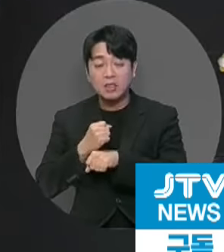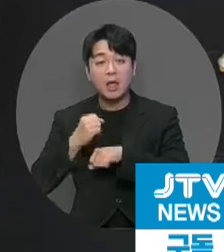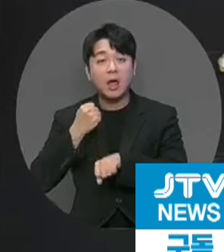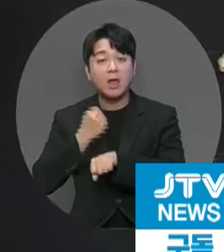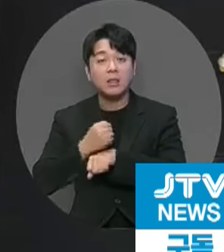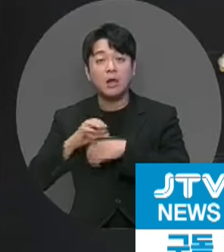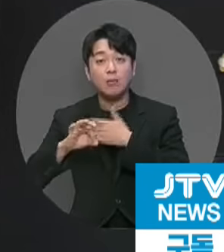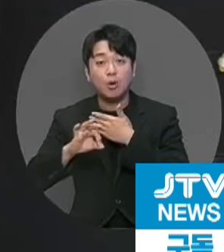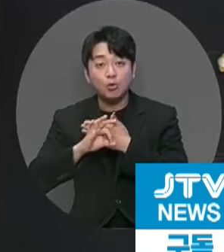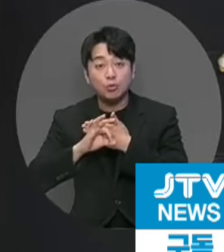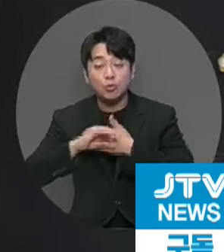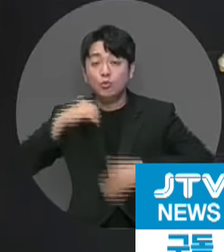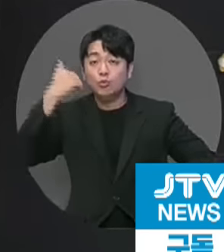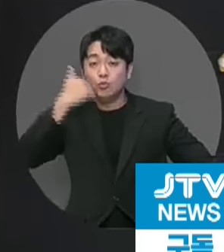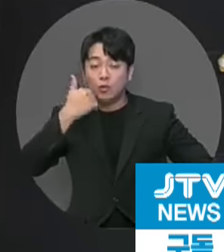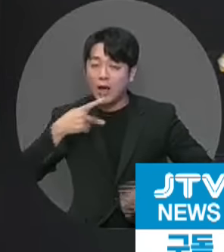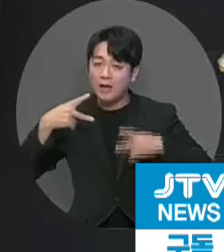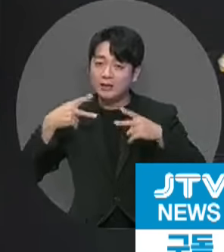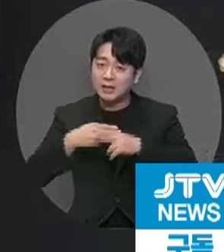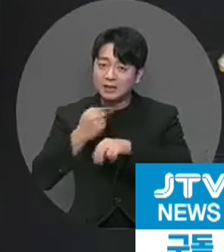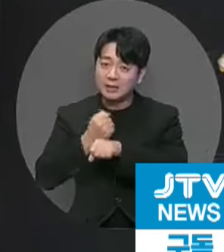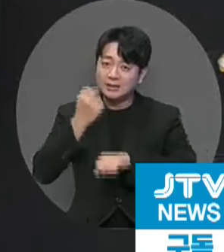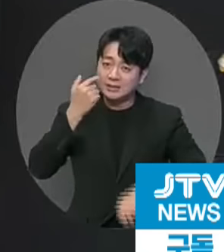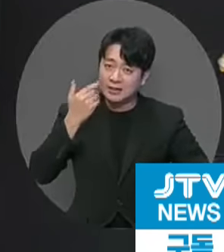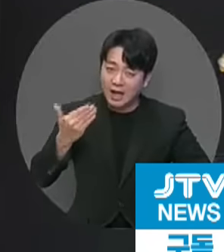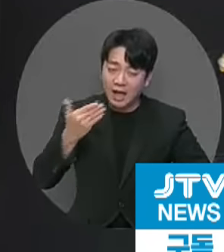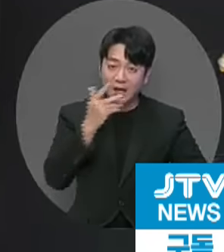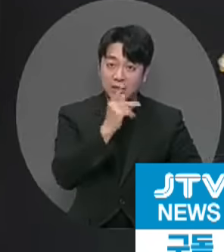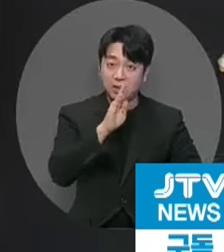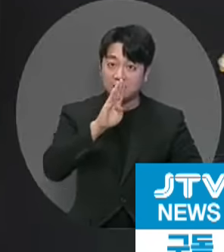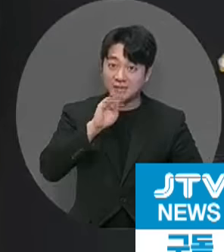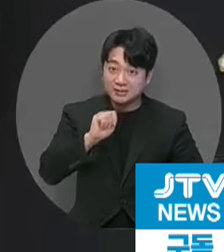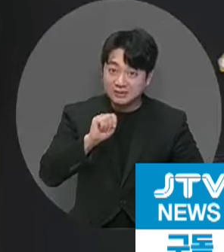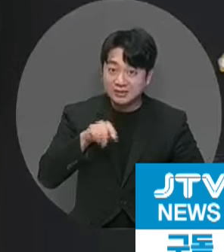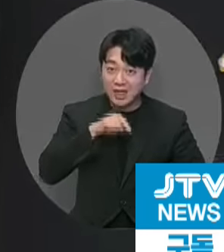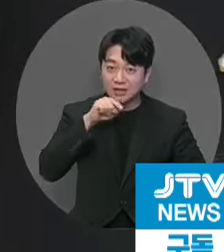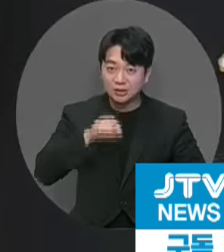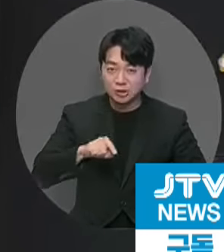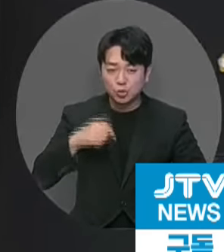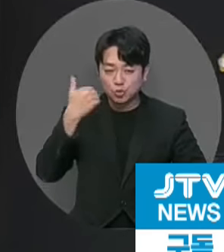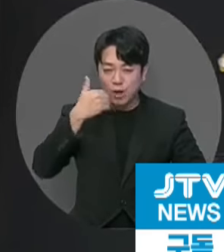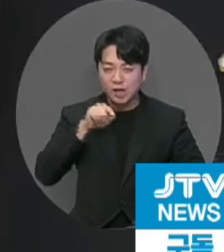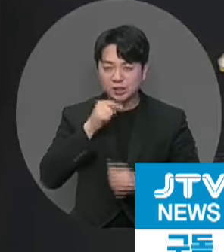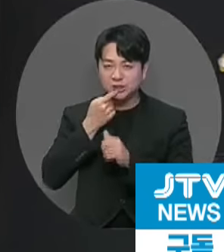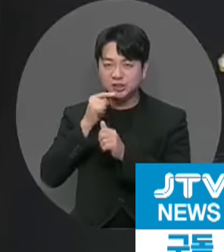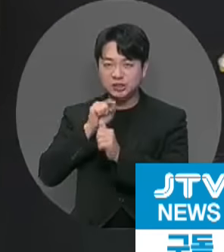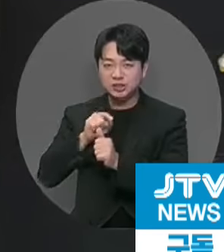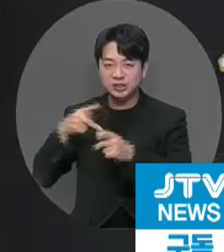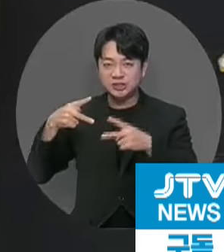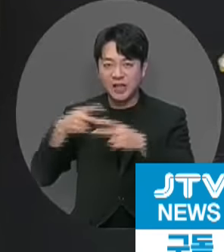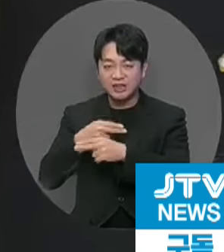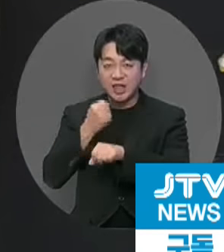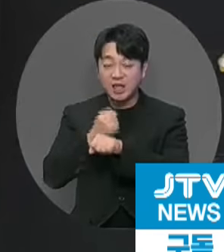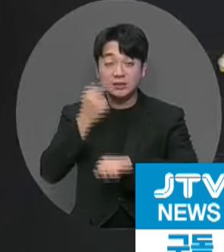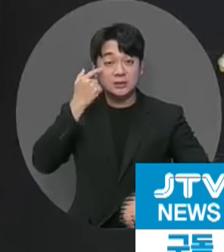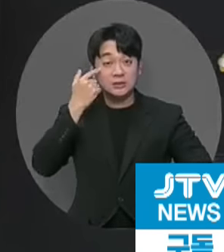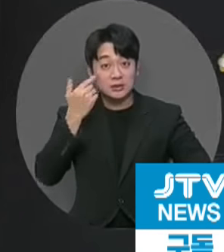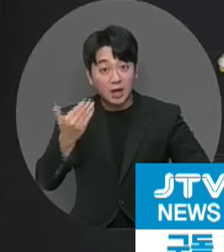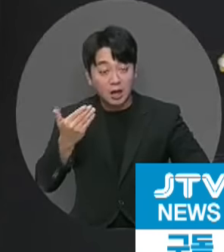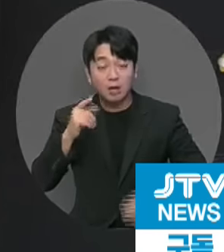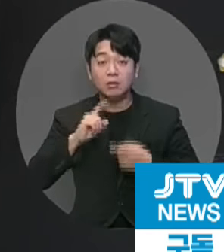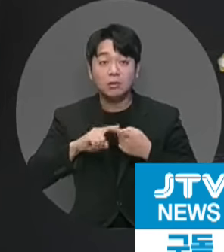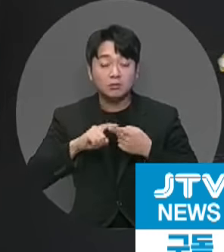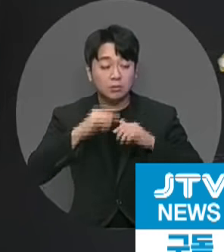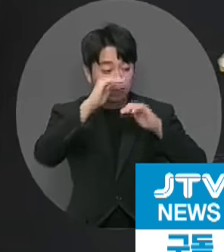KBS가 일방적으로 삭제했을까? 라는 의문을 민주당 의원님들께서 제기하는 건 너무나 타당한 문제